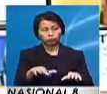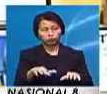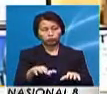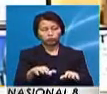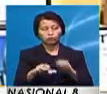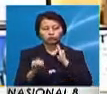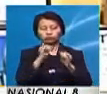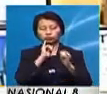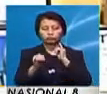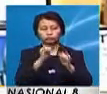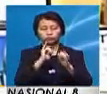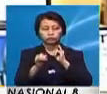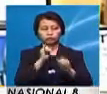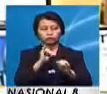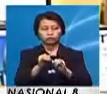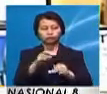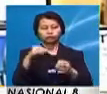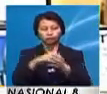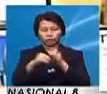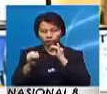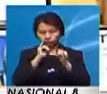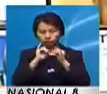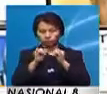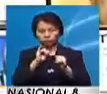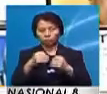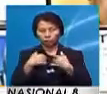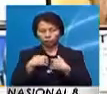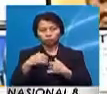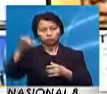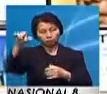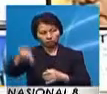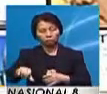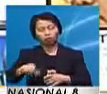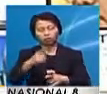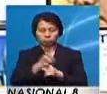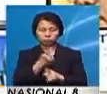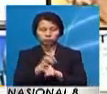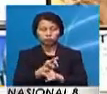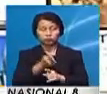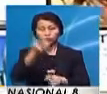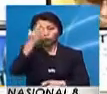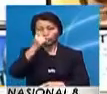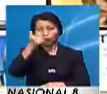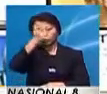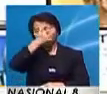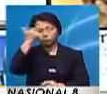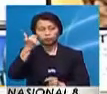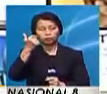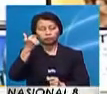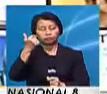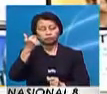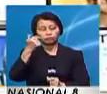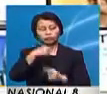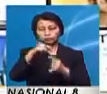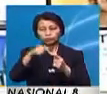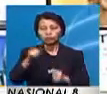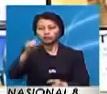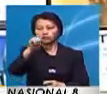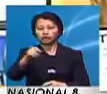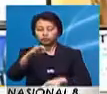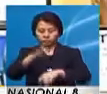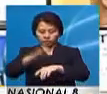ada temuduga. Dalam temuduga ini pun ada yang gagal, betul-betul. Kerana yang gagal, kerana bila ditanya tentang